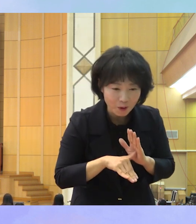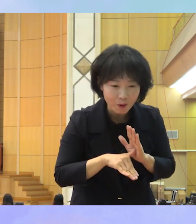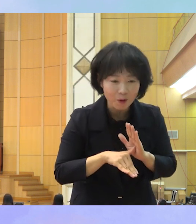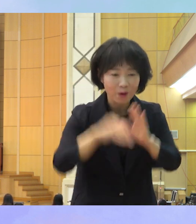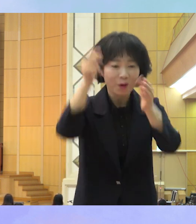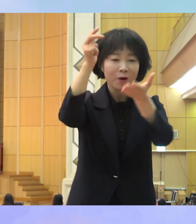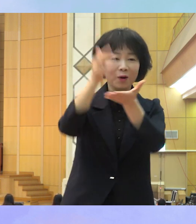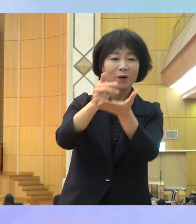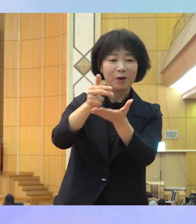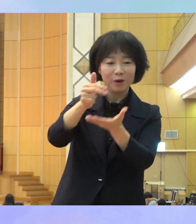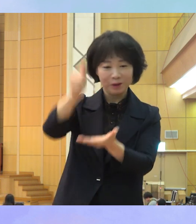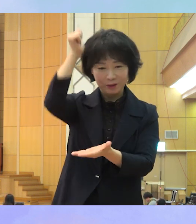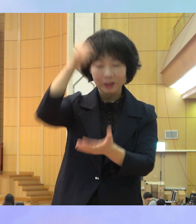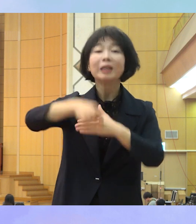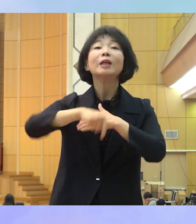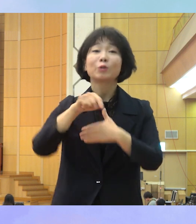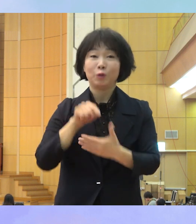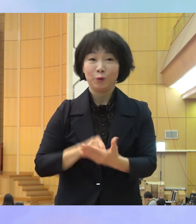새벽이었어.